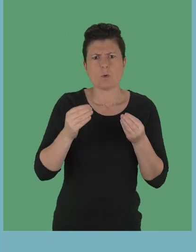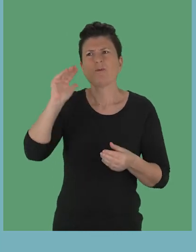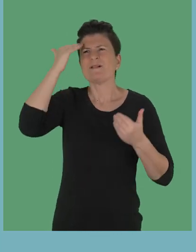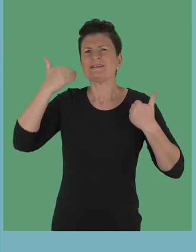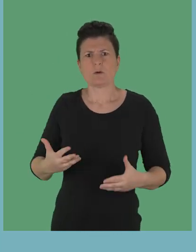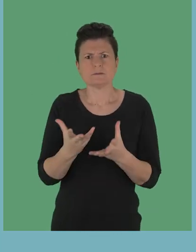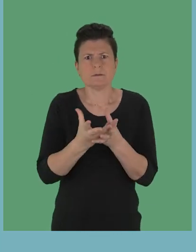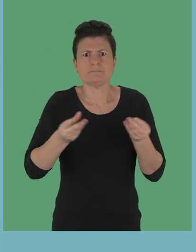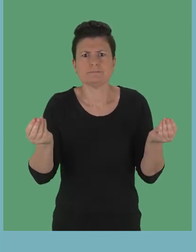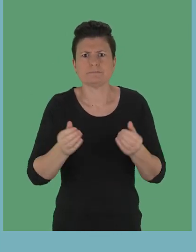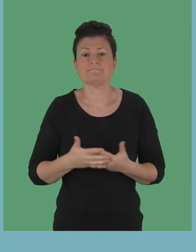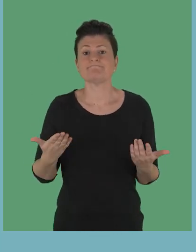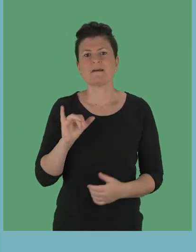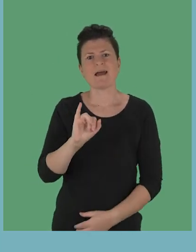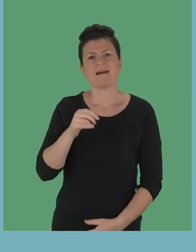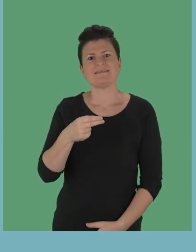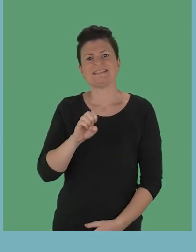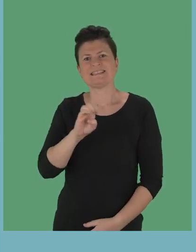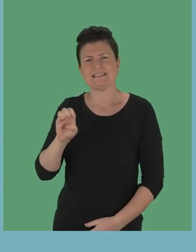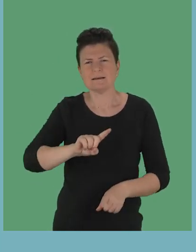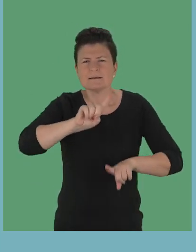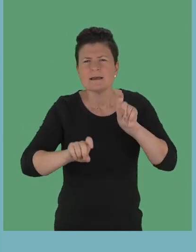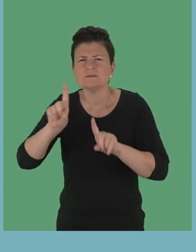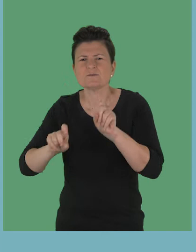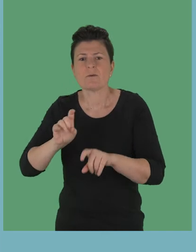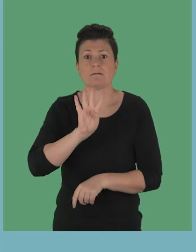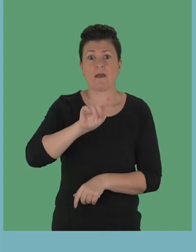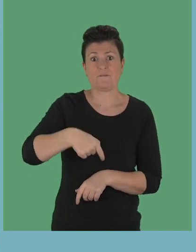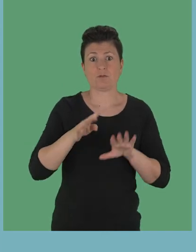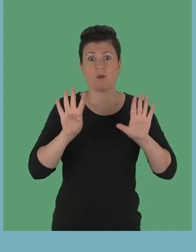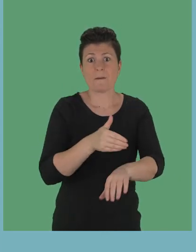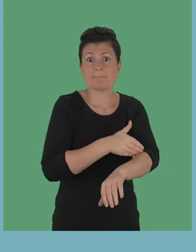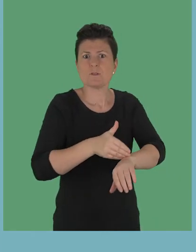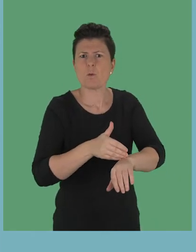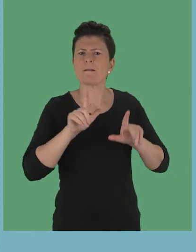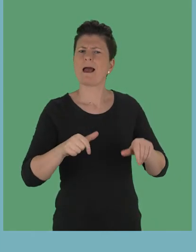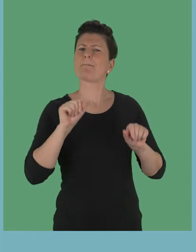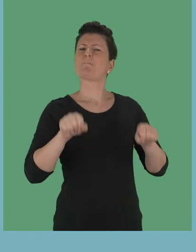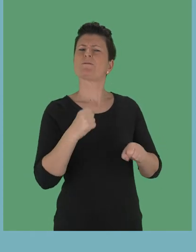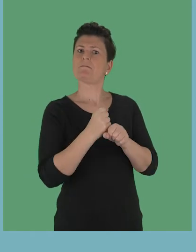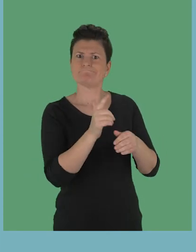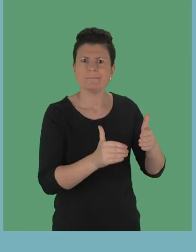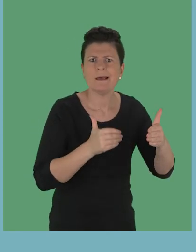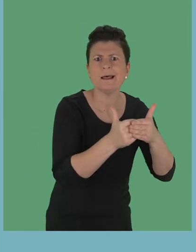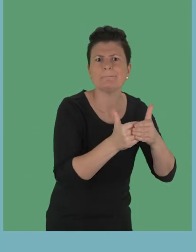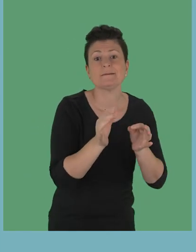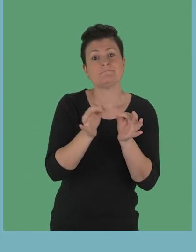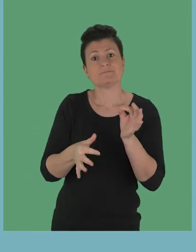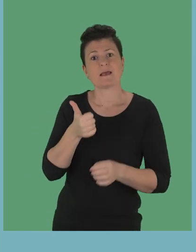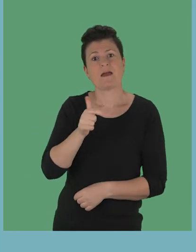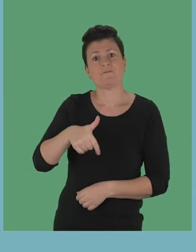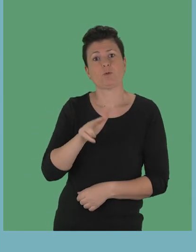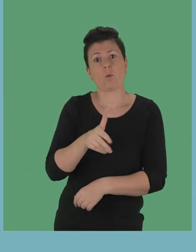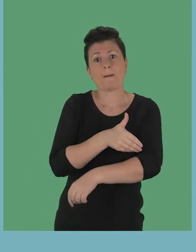s'aggraver. Sur les 4,9 millions de personnes recensées par l'INSEE comme indiquant une limitation de leur capacité de travail, seulement 1,3